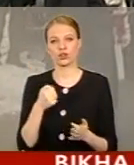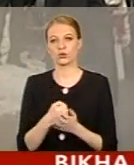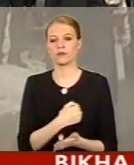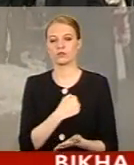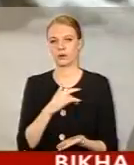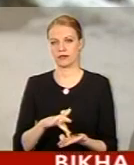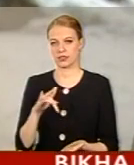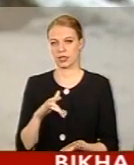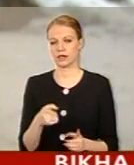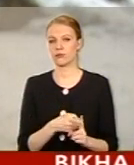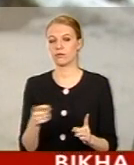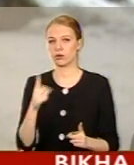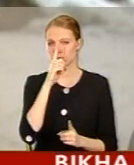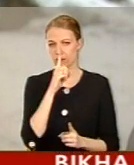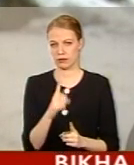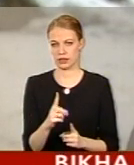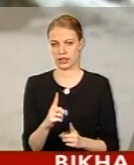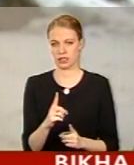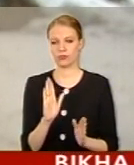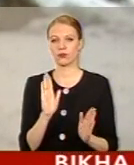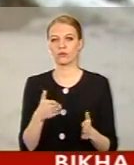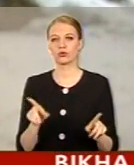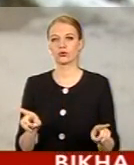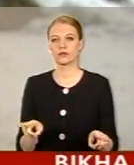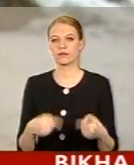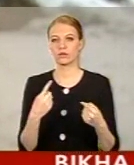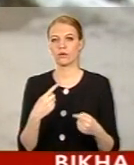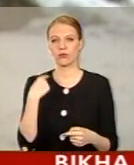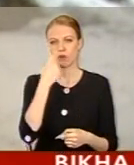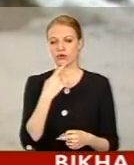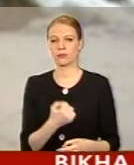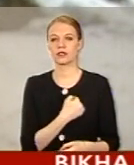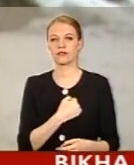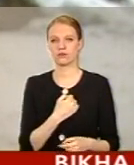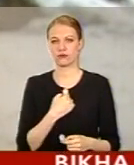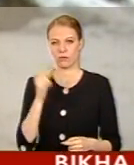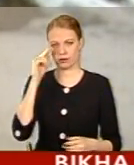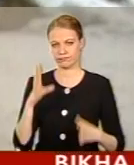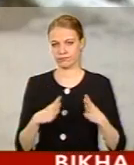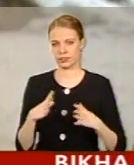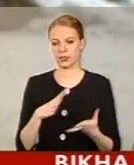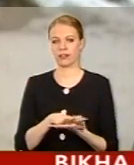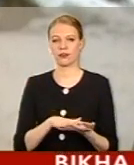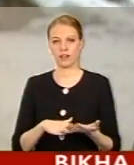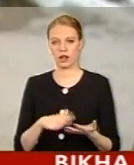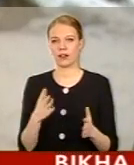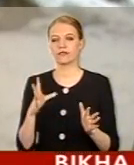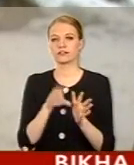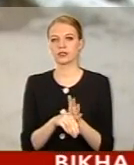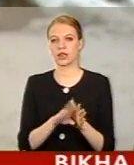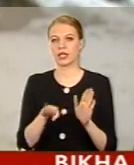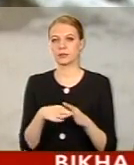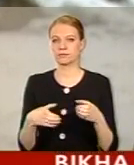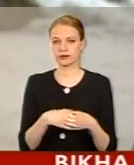центрів. Протягом місяця будуть відновлювати особистий військовий вишкіл. Далі у складі підрозділів